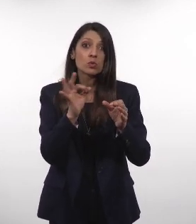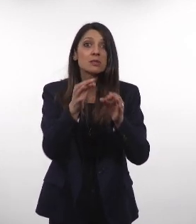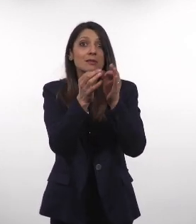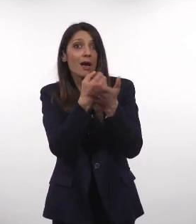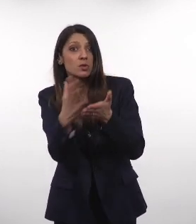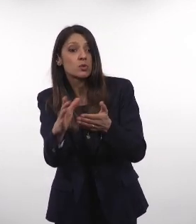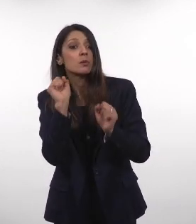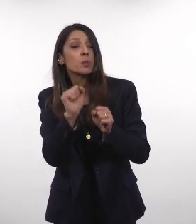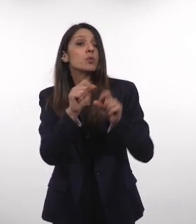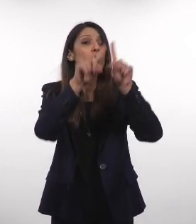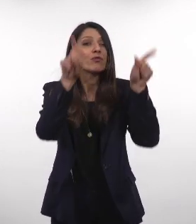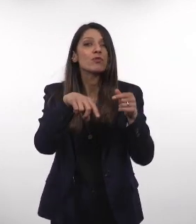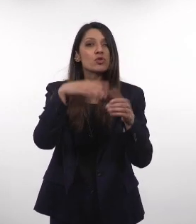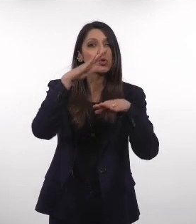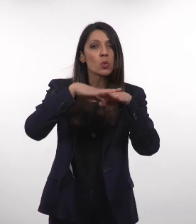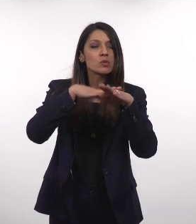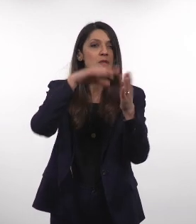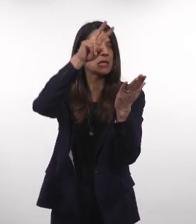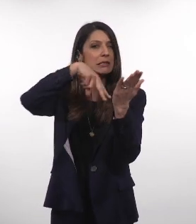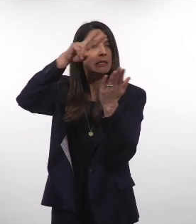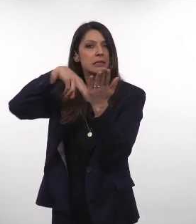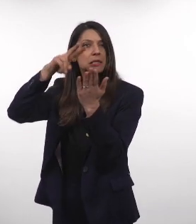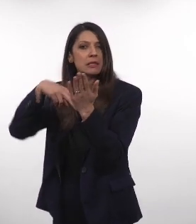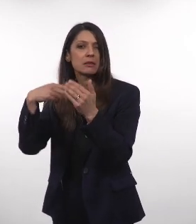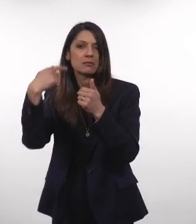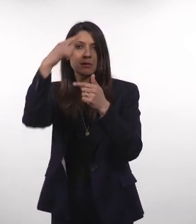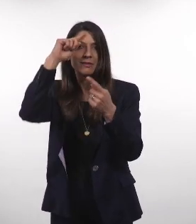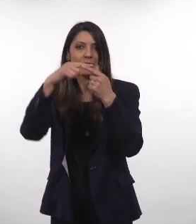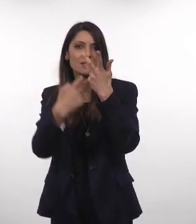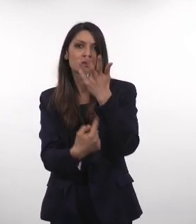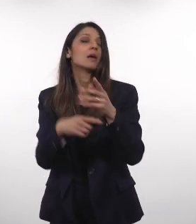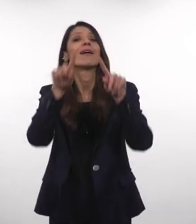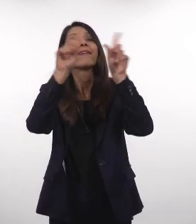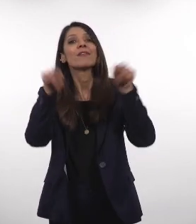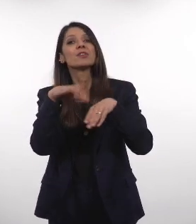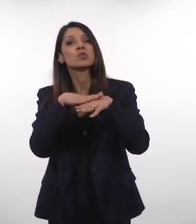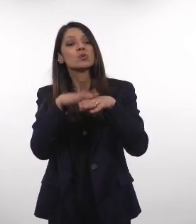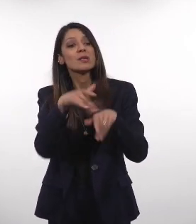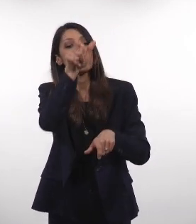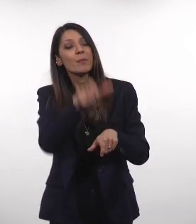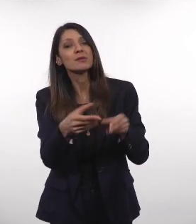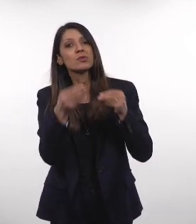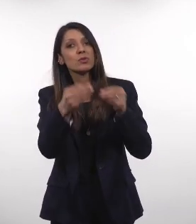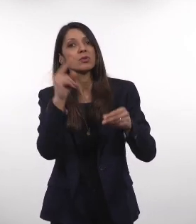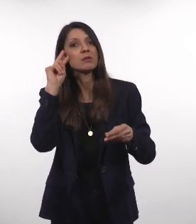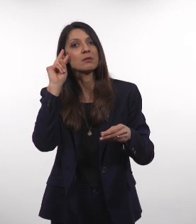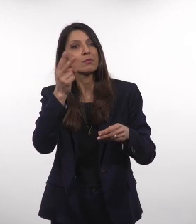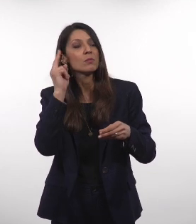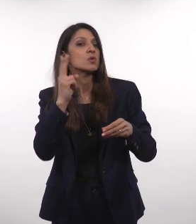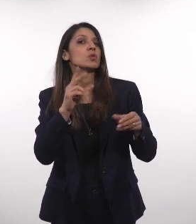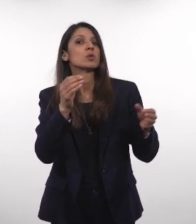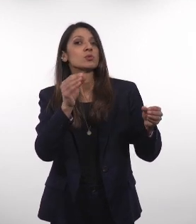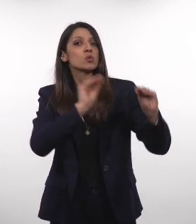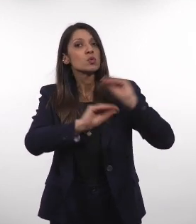accès à l'expertise. Et surtout, nous aimerions mettre l'accent sur cette fiche conseil sur l'habituation aux soins que vous pouvez consulter sur notre